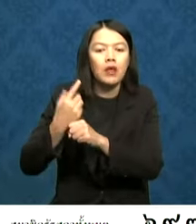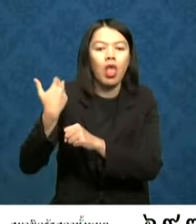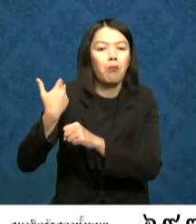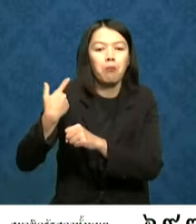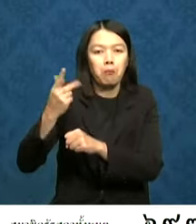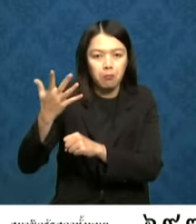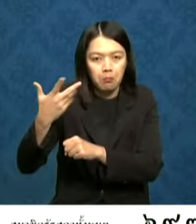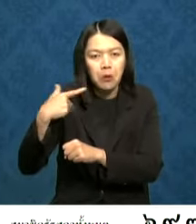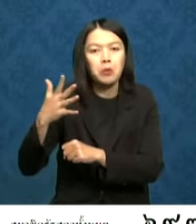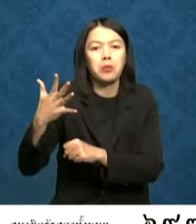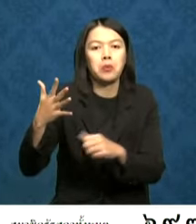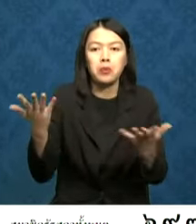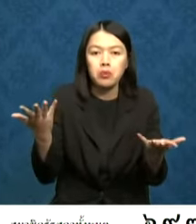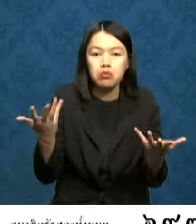ปล่า